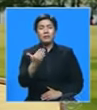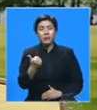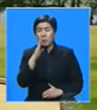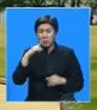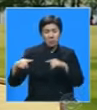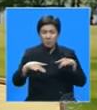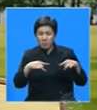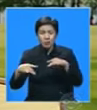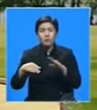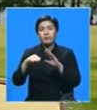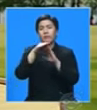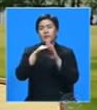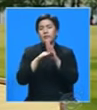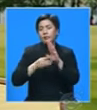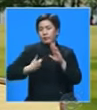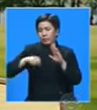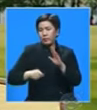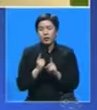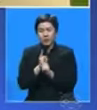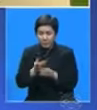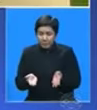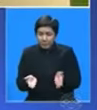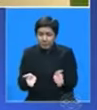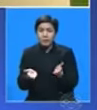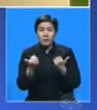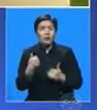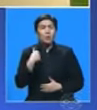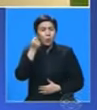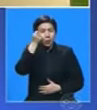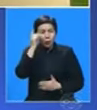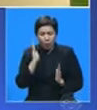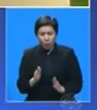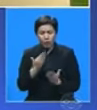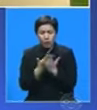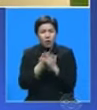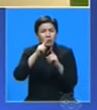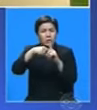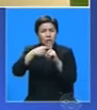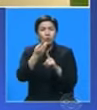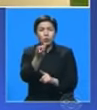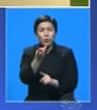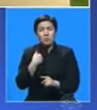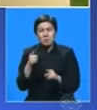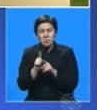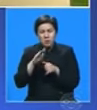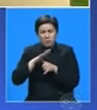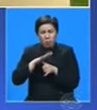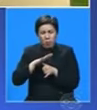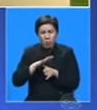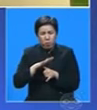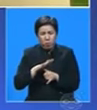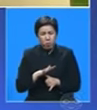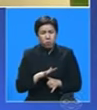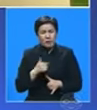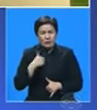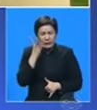ต่อสู้กันทางกระบวนการยุติธรรมก็แล้วกันนะครับผมเห็นใจคนมีรายได้น้อยจริงๆนะครับก็มีลักษณะการถูกเอาเปรียบนะครับทำจน